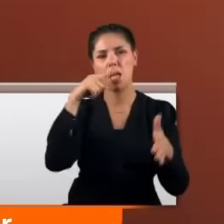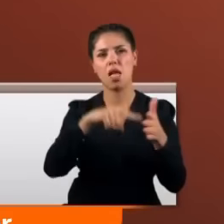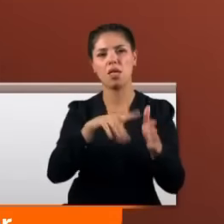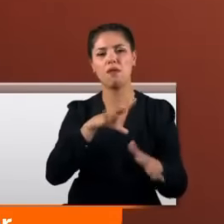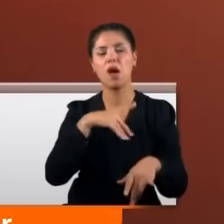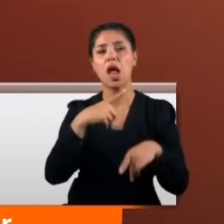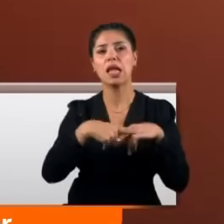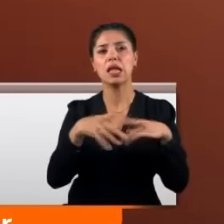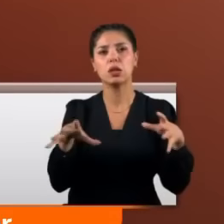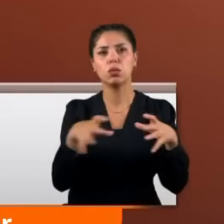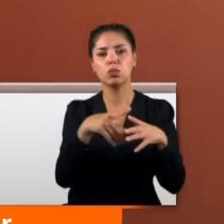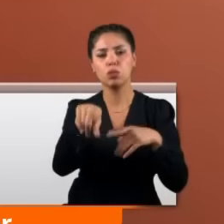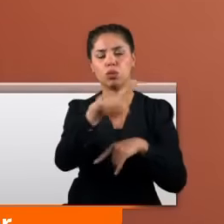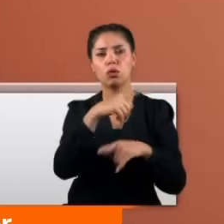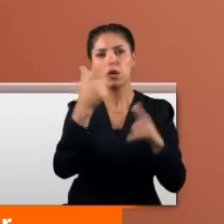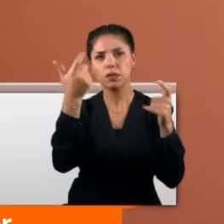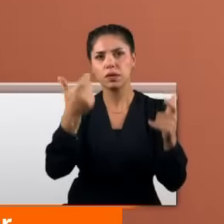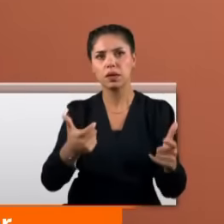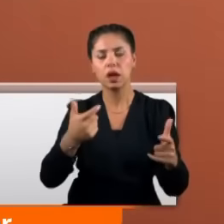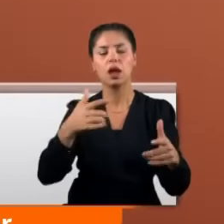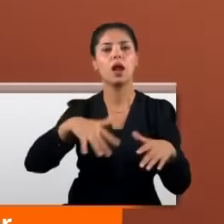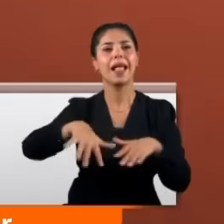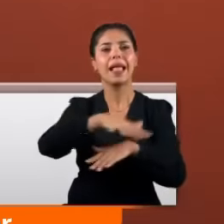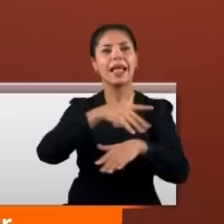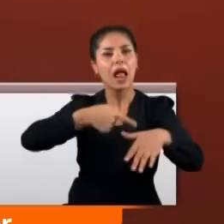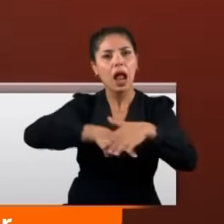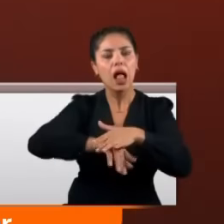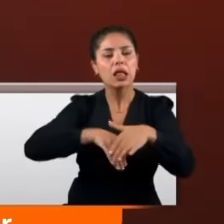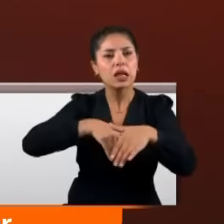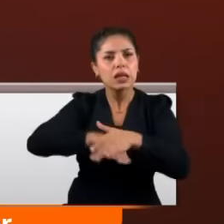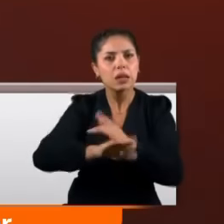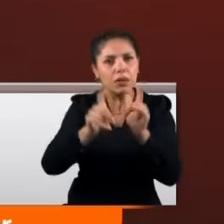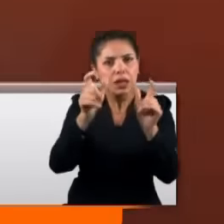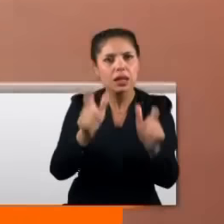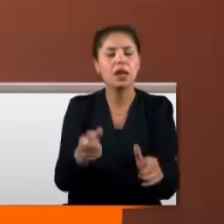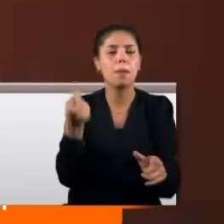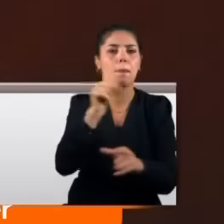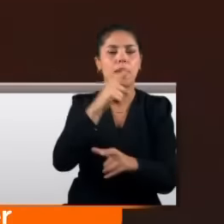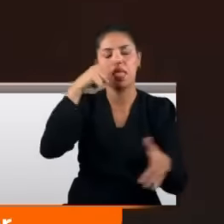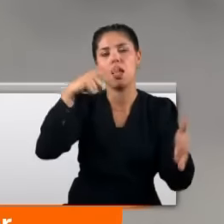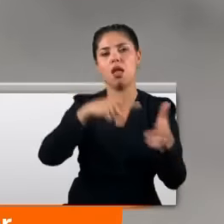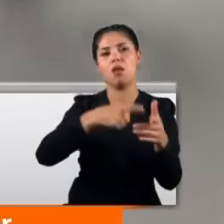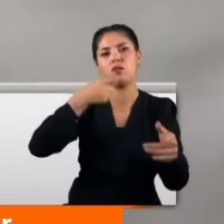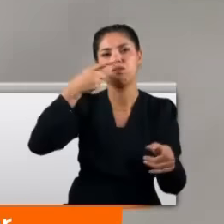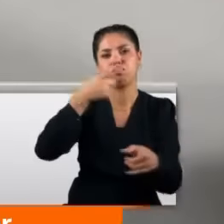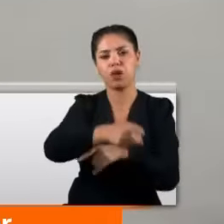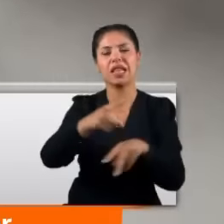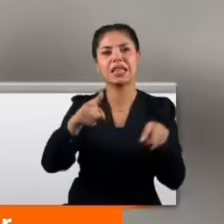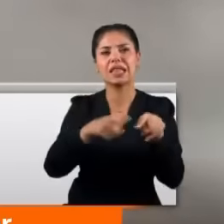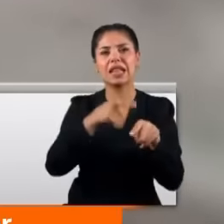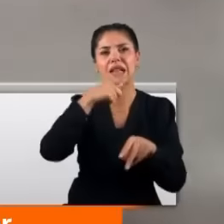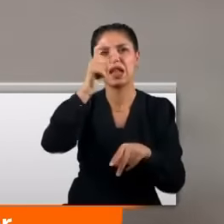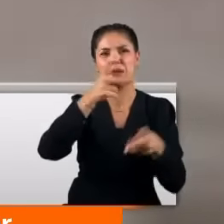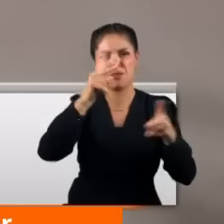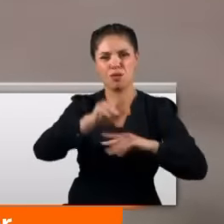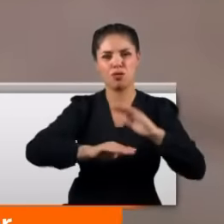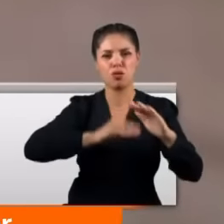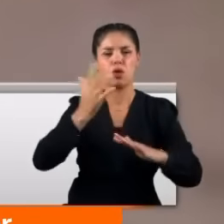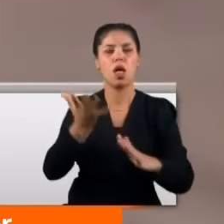Hizbullah'ın bölgesi dahiyedeki yeraltı sığınakları yine vuruldu. Saldırı Hizbullah lideri Nasrallah'ın öldürülmesinin ardından yaşanan